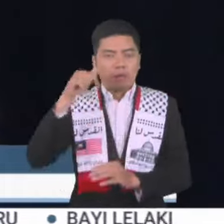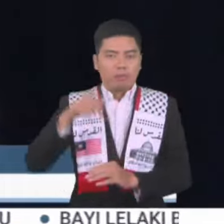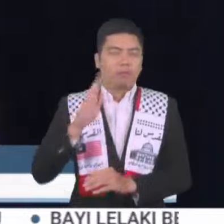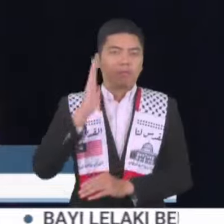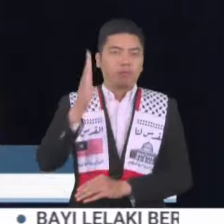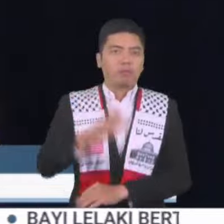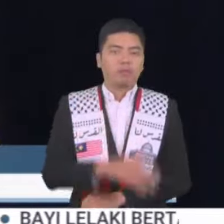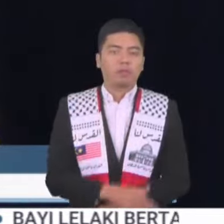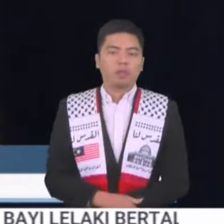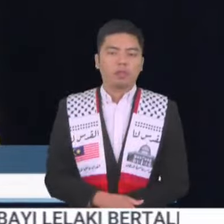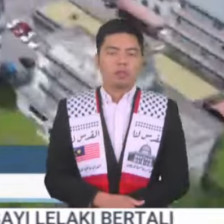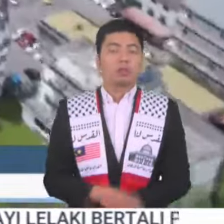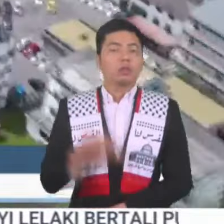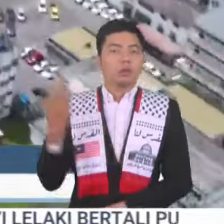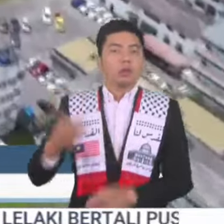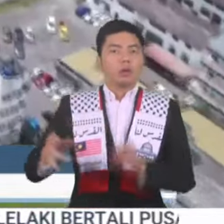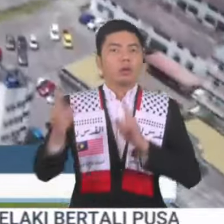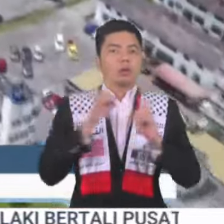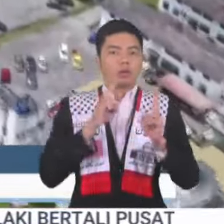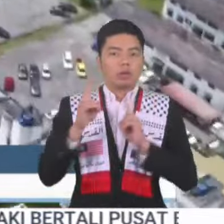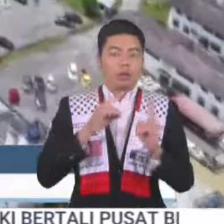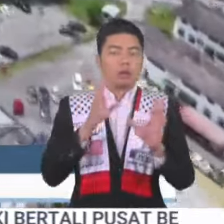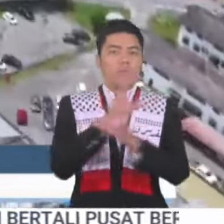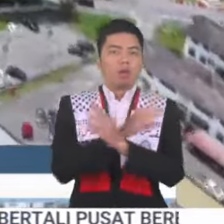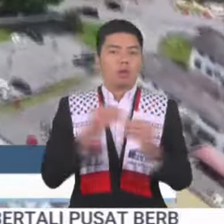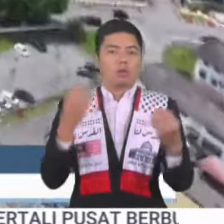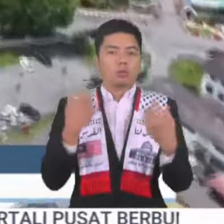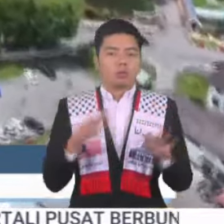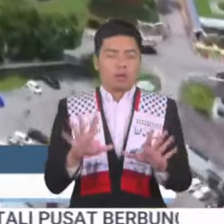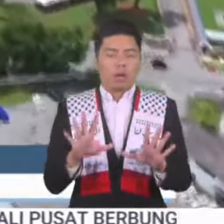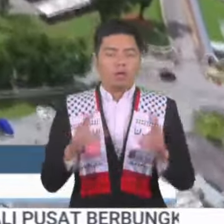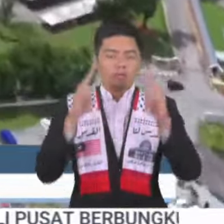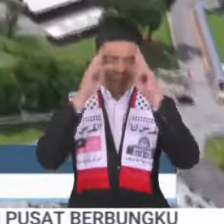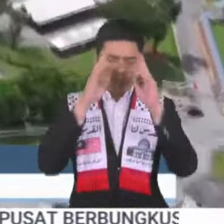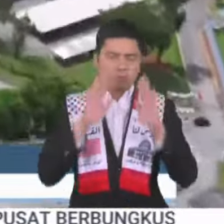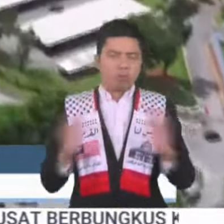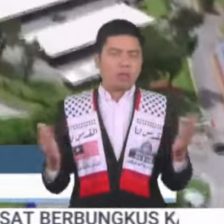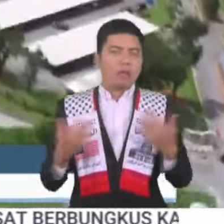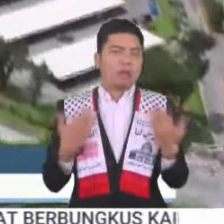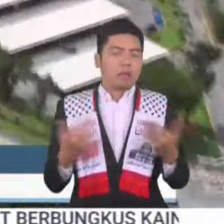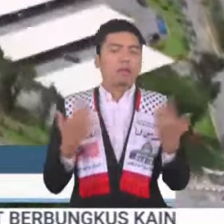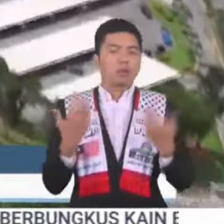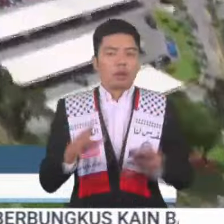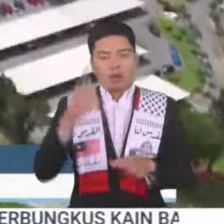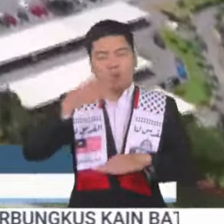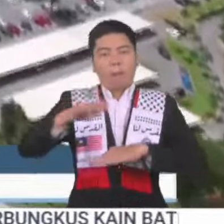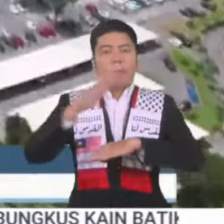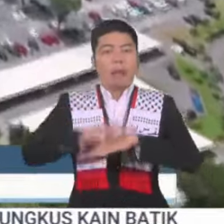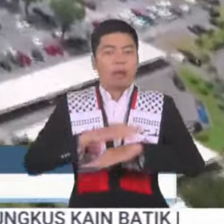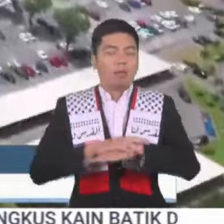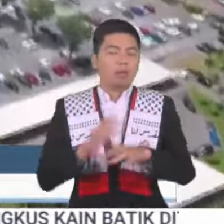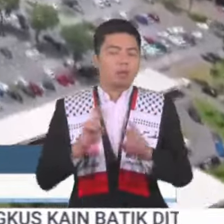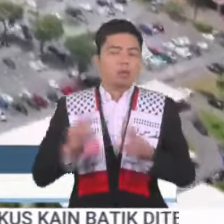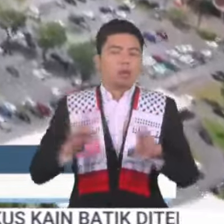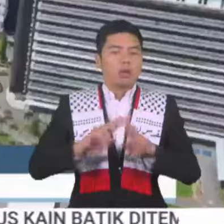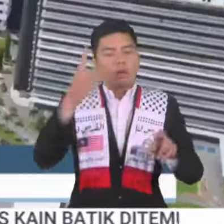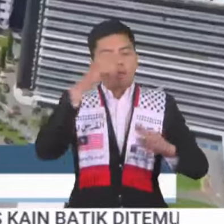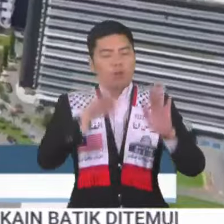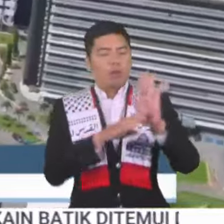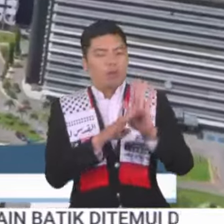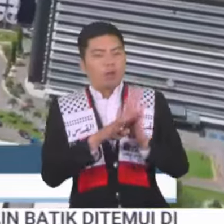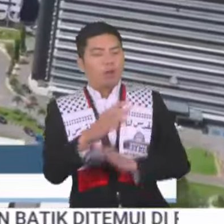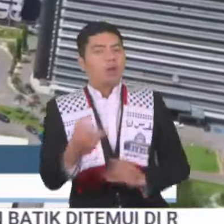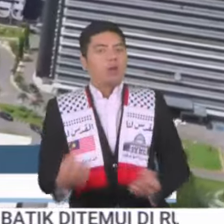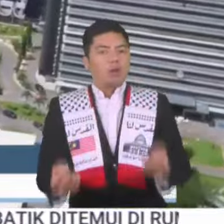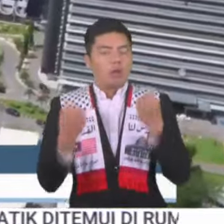karbon. Katanya, Sarawak telah menjadikan keharmonian sedia ada sebagai platform untuk menyediakan pembangunan yang